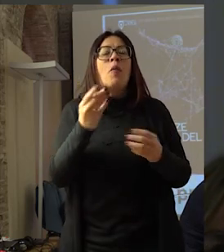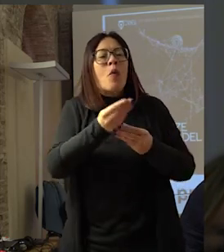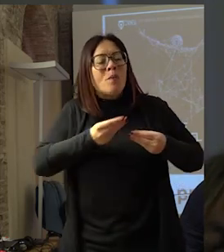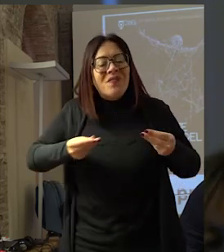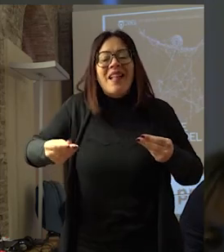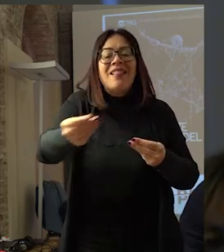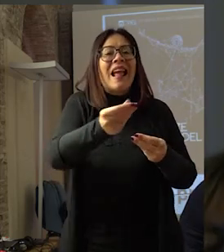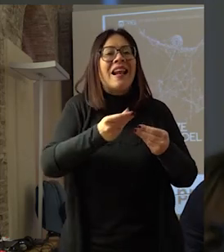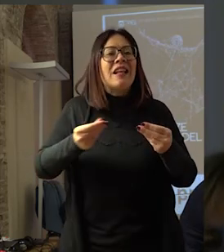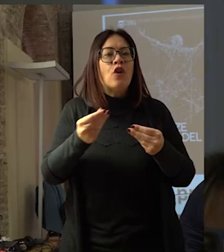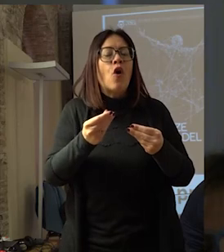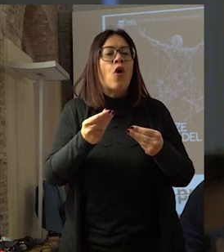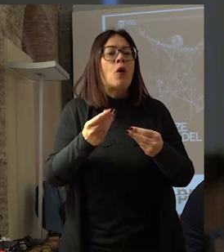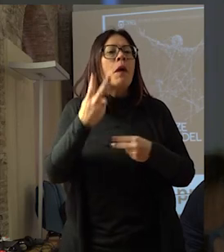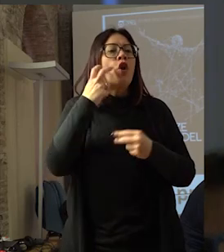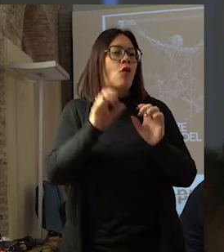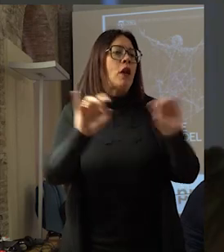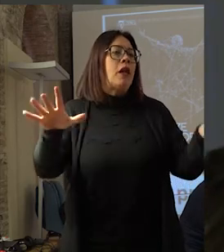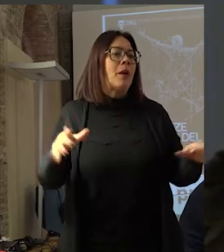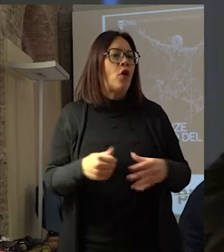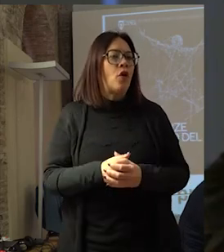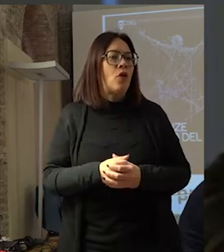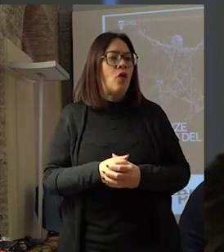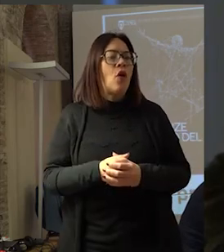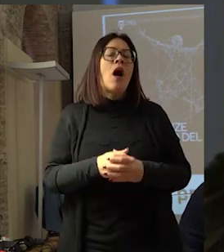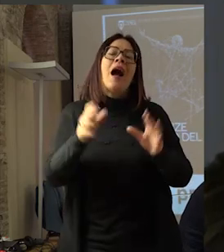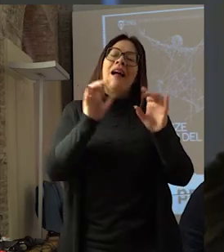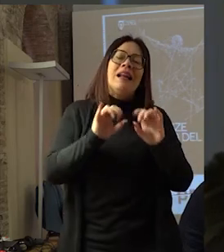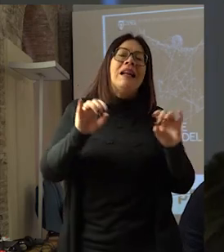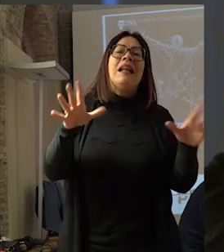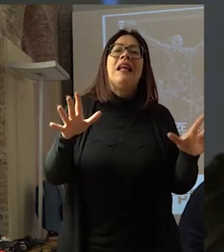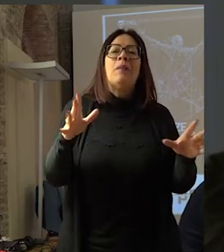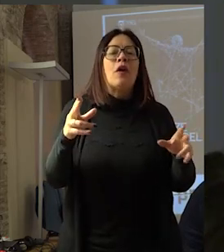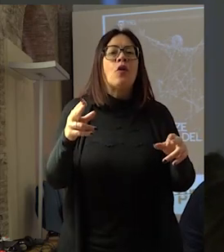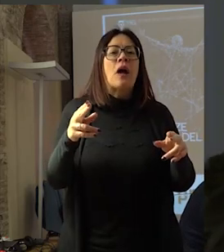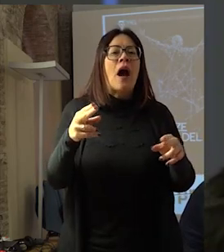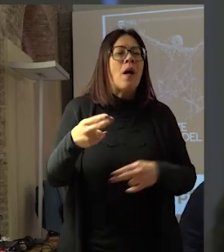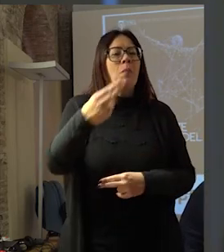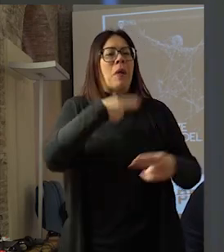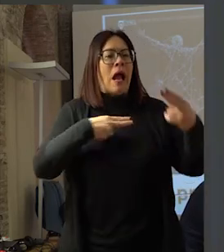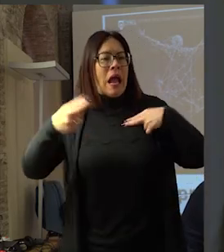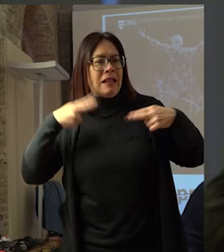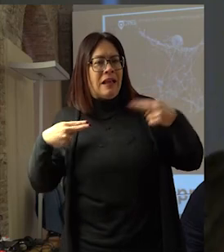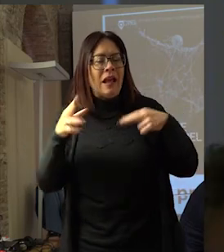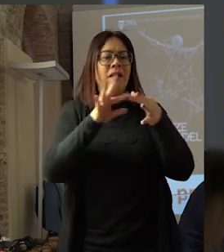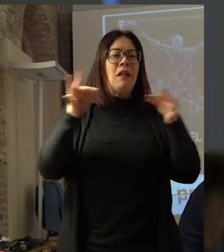dove ritrovarsi liberi, liberi da tutte queste etichette e definizioni